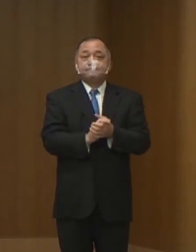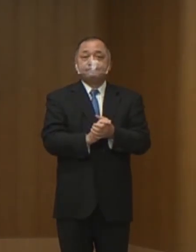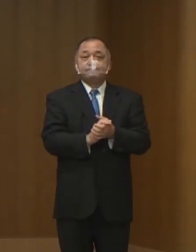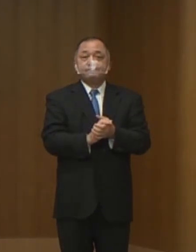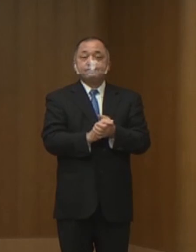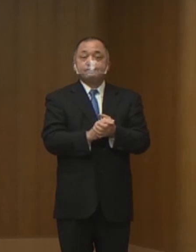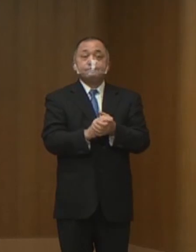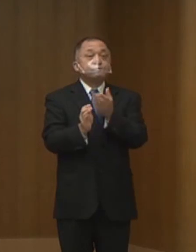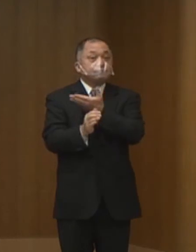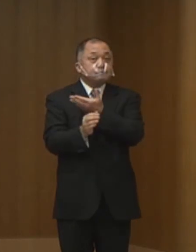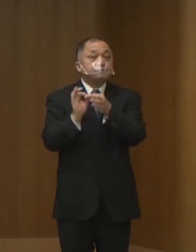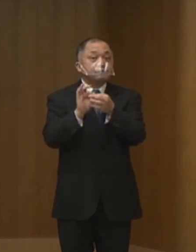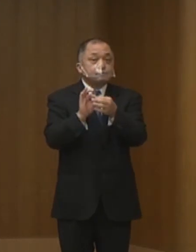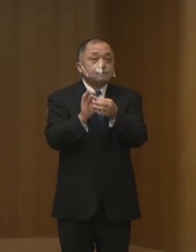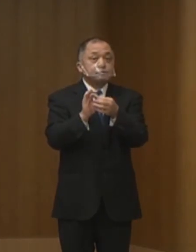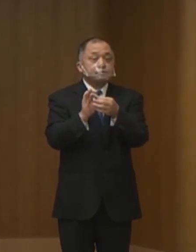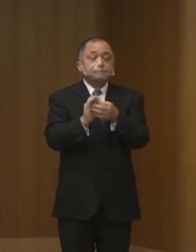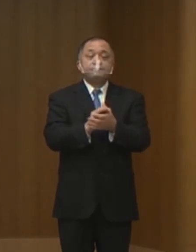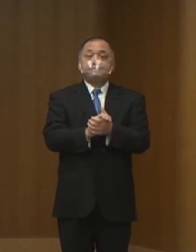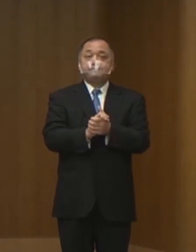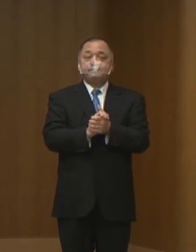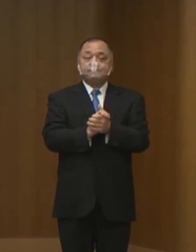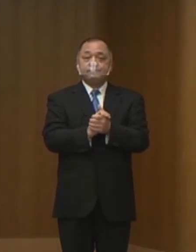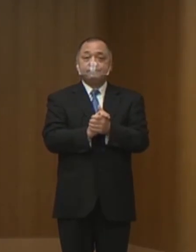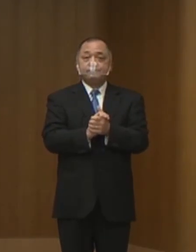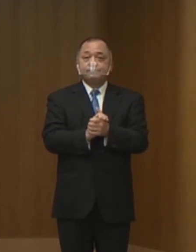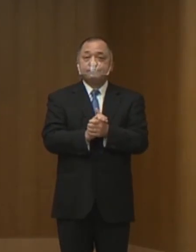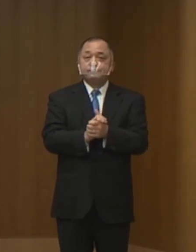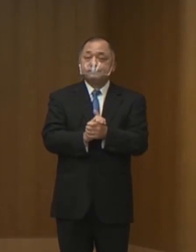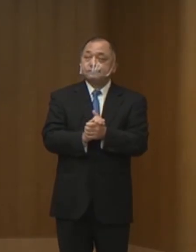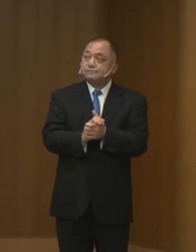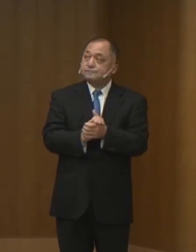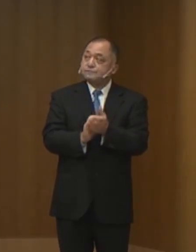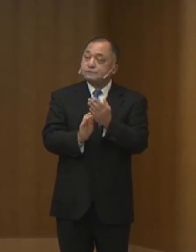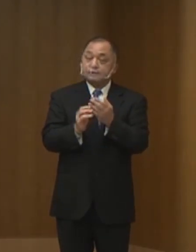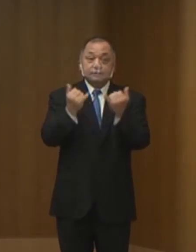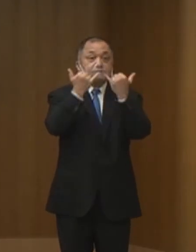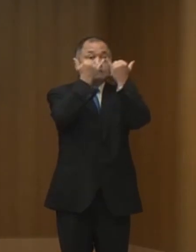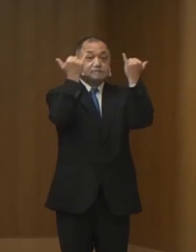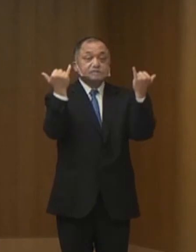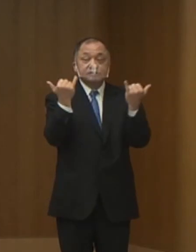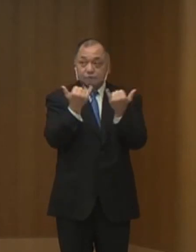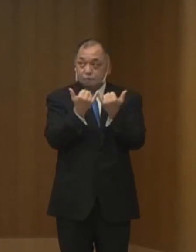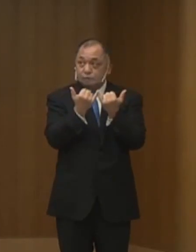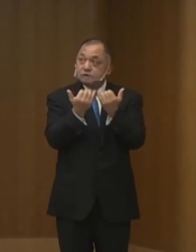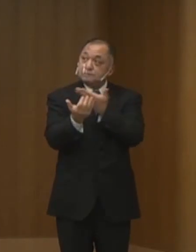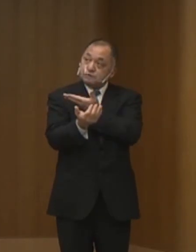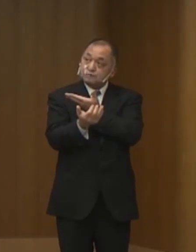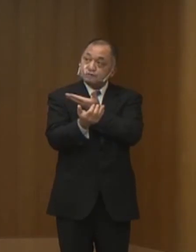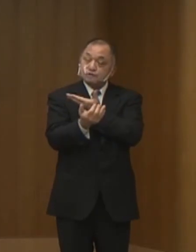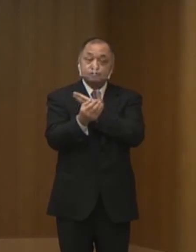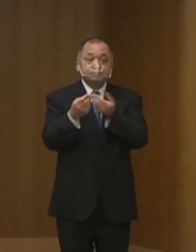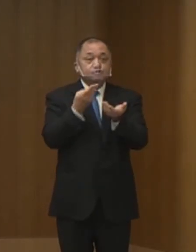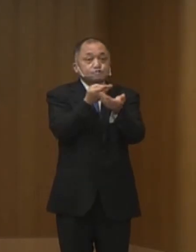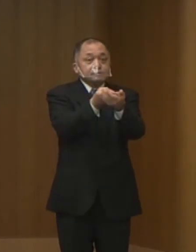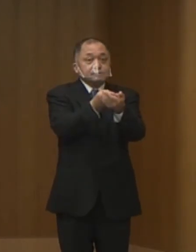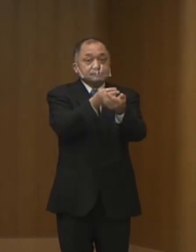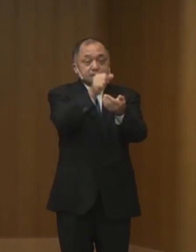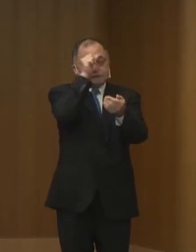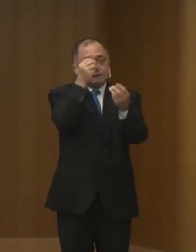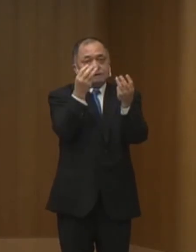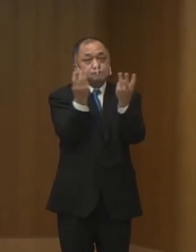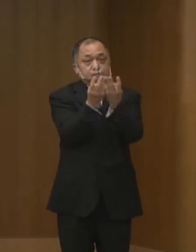入院患者数についてはどういう状況なんだということでございますが、こちらは人口に占める入院患者数の割合、